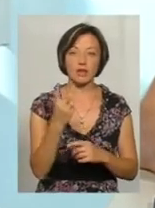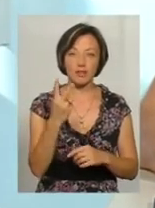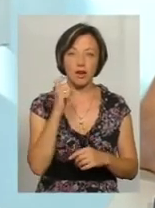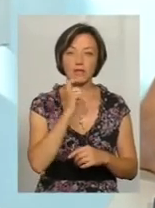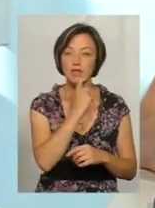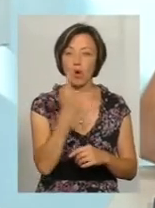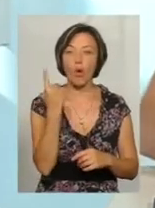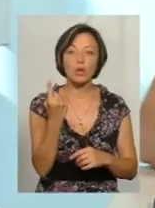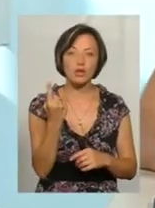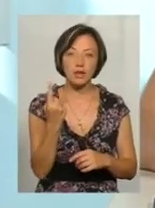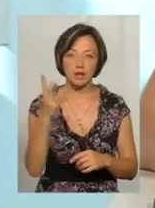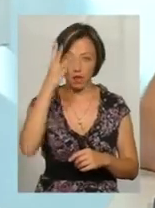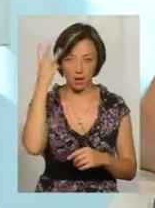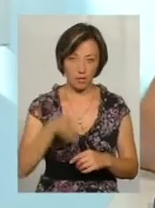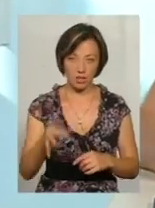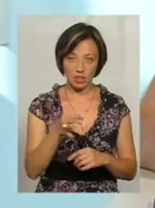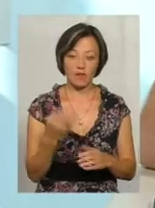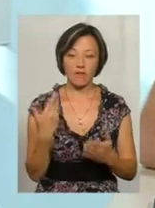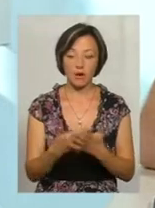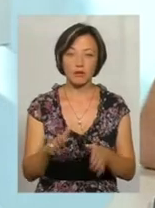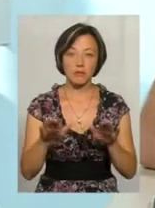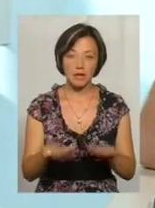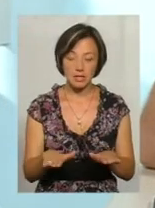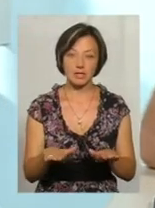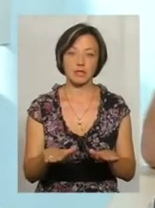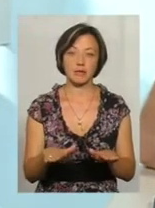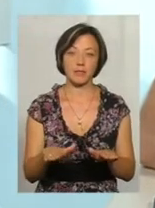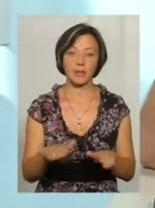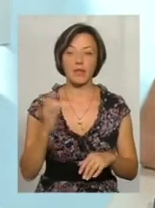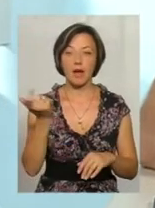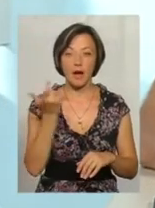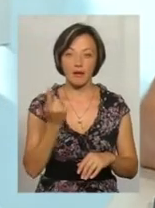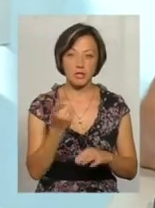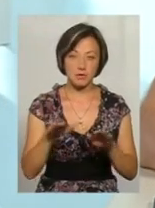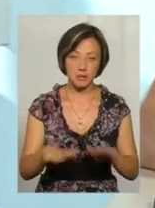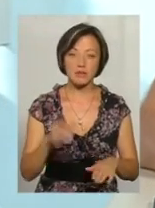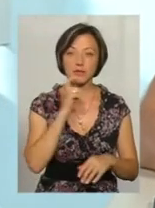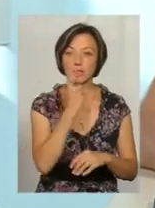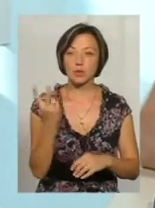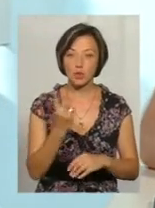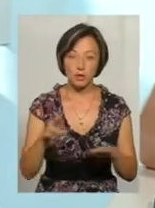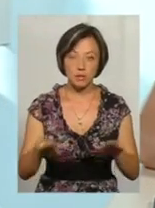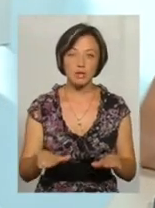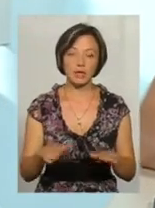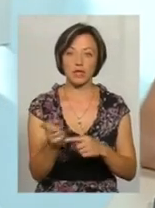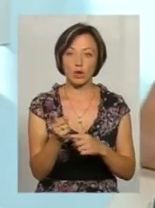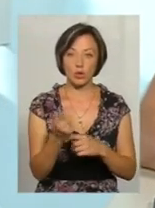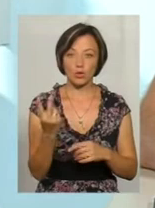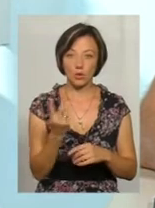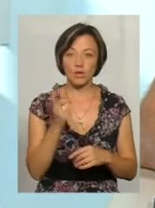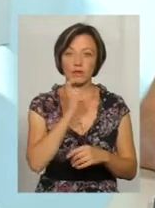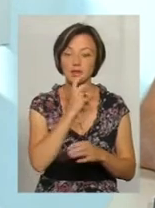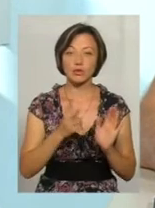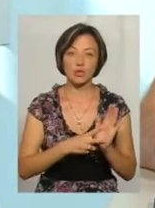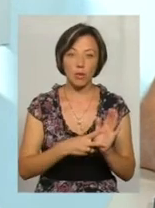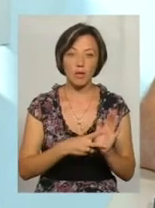в Вінниця і 1 на Хмельниччині. І от місце, Харків перше місце, Вінниця друге, Тернопіль друге, Вінниця